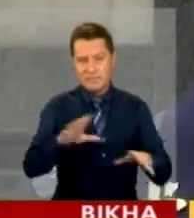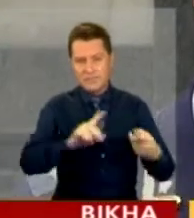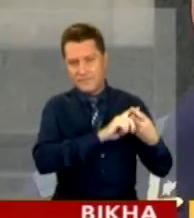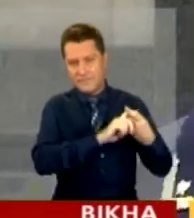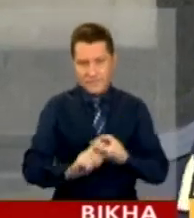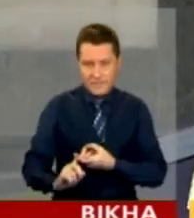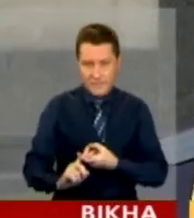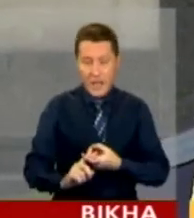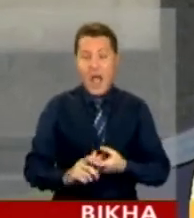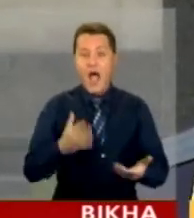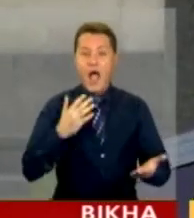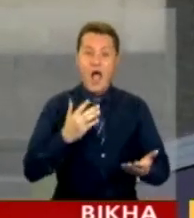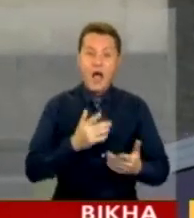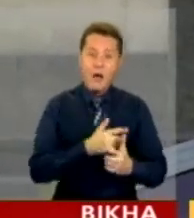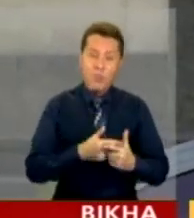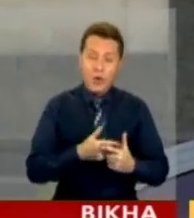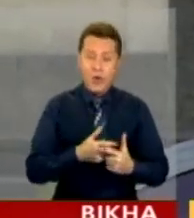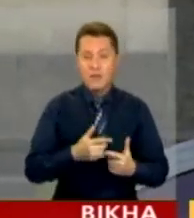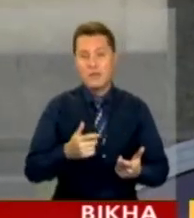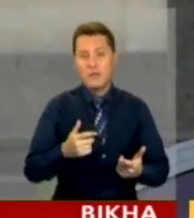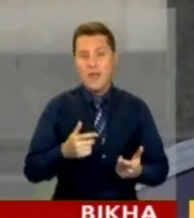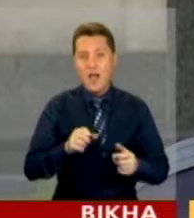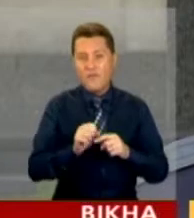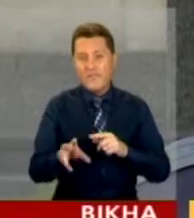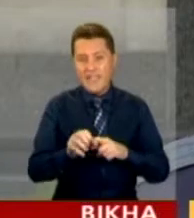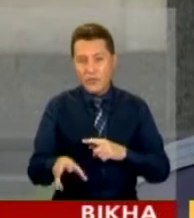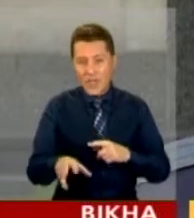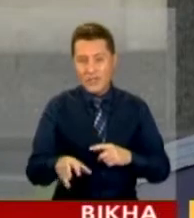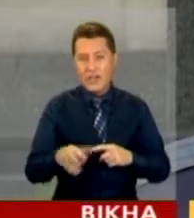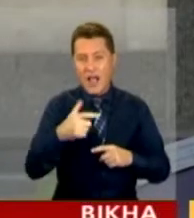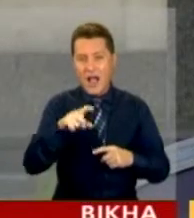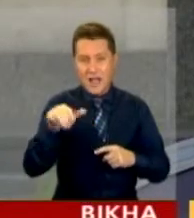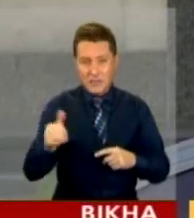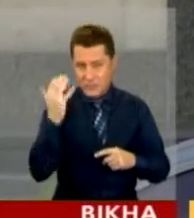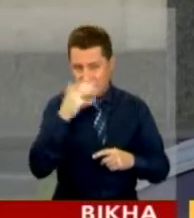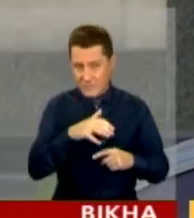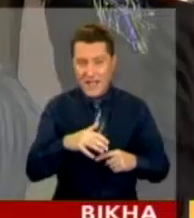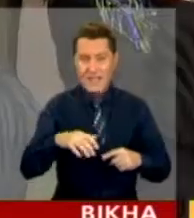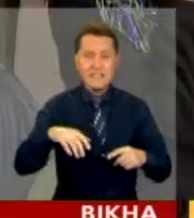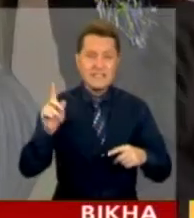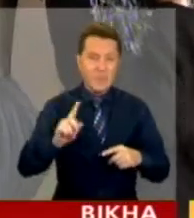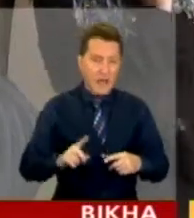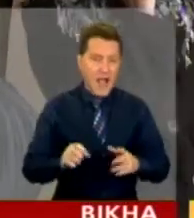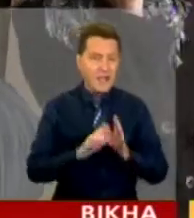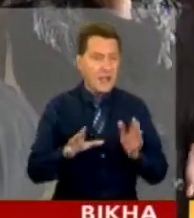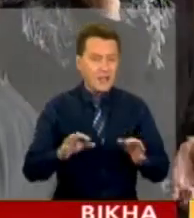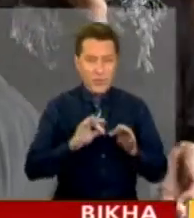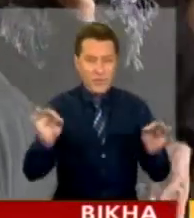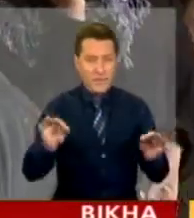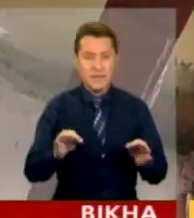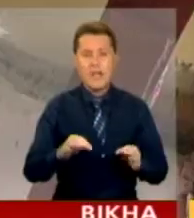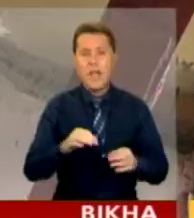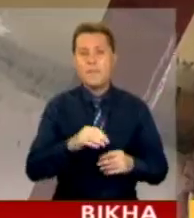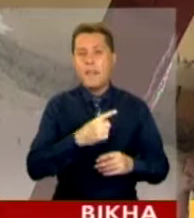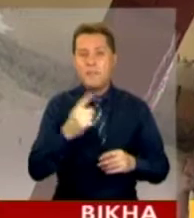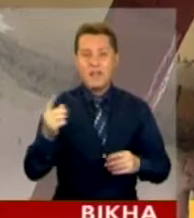Тобто або непроизвольна витічка газу, або якесь там замикання електропровідки. Перші 29 родин